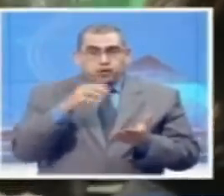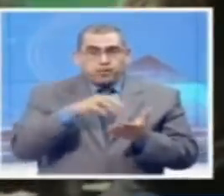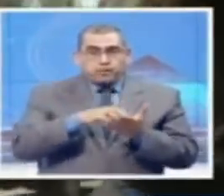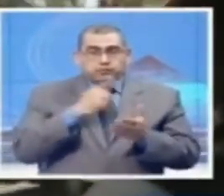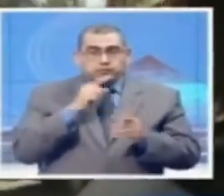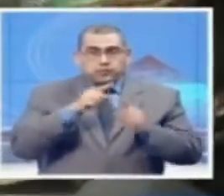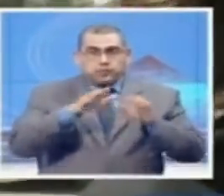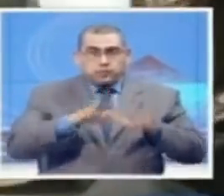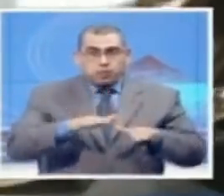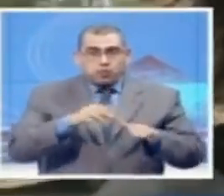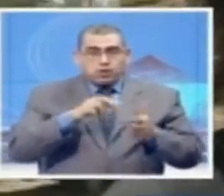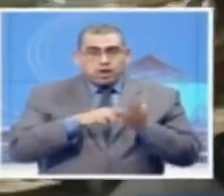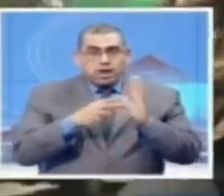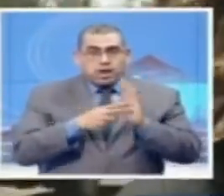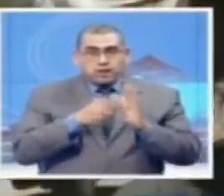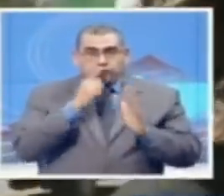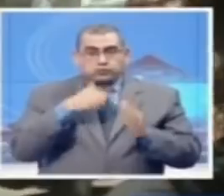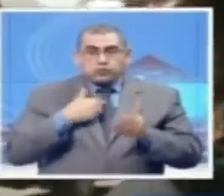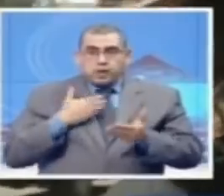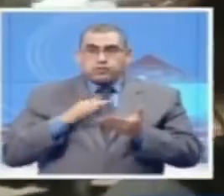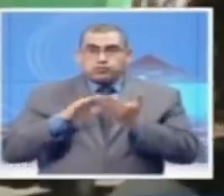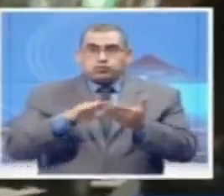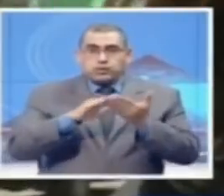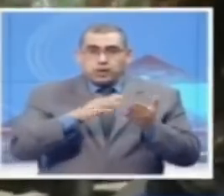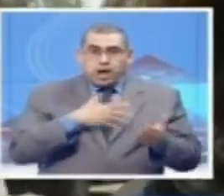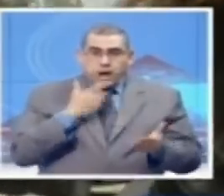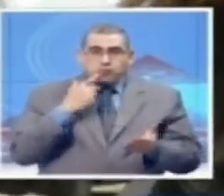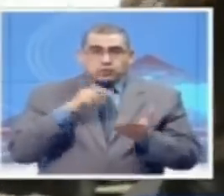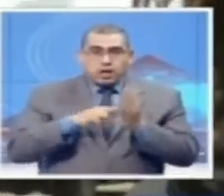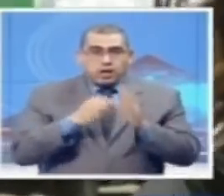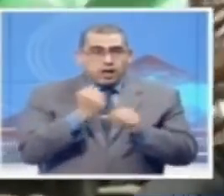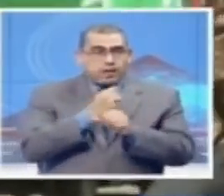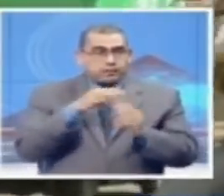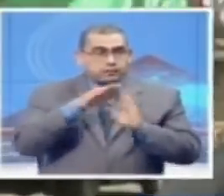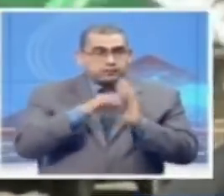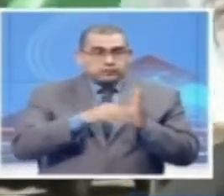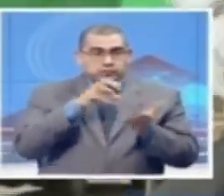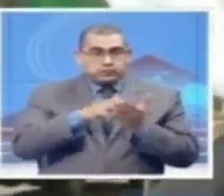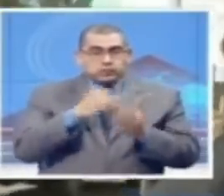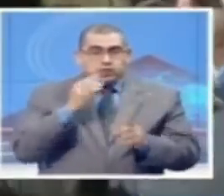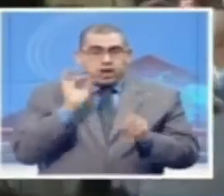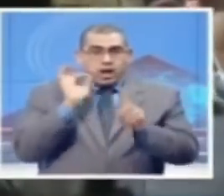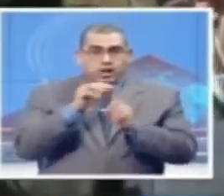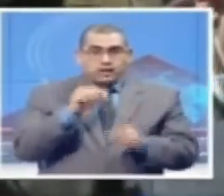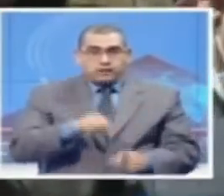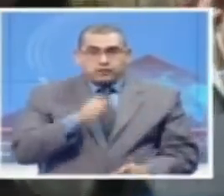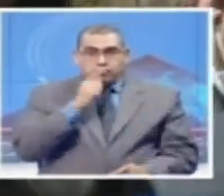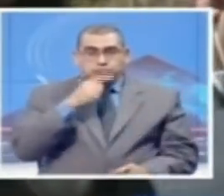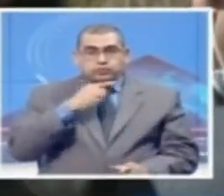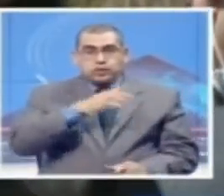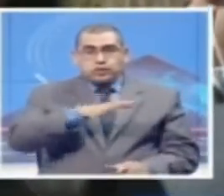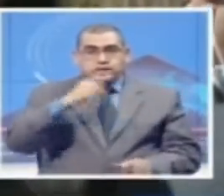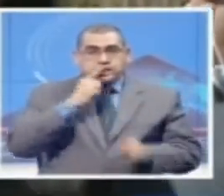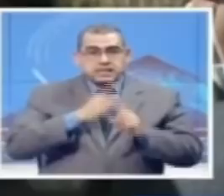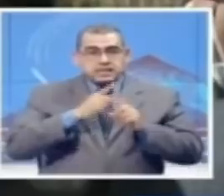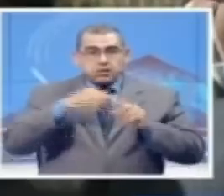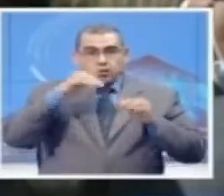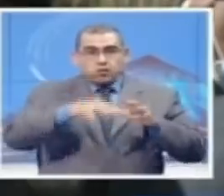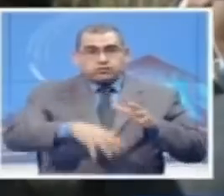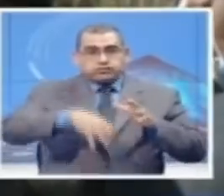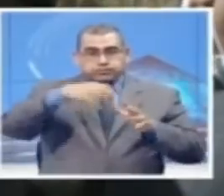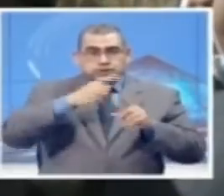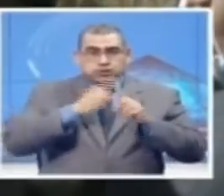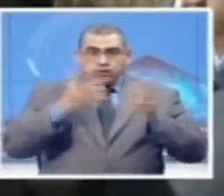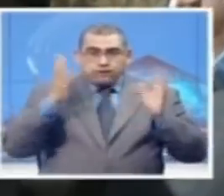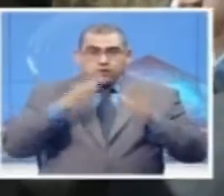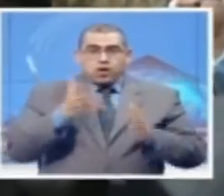موجودة، نشوف إزاي نقدر نساعد الواحات البحرية من خلال المصريف في الخارج، هو ده هدف الزيارة. طبعا مناجم الواحات البحرية بتعيش فيه حوالي